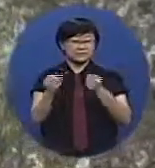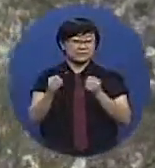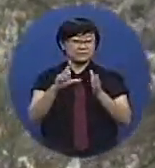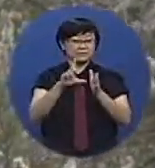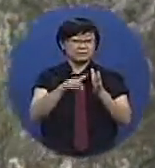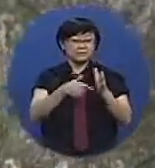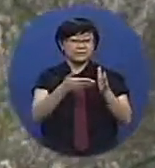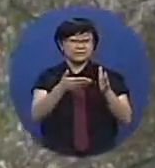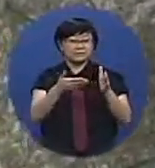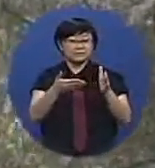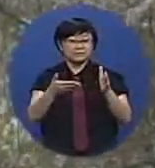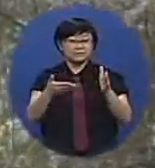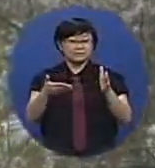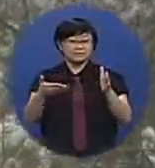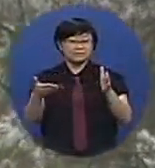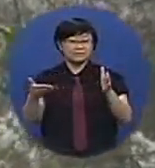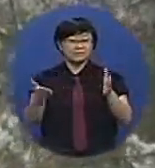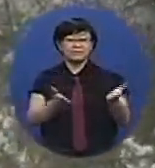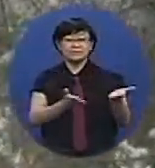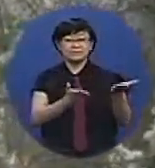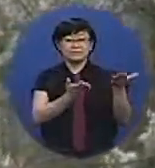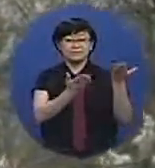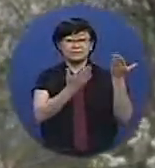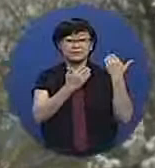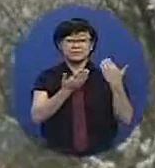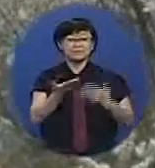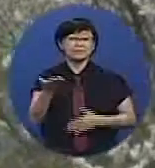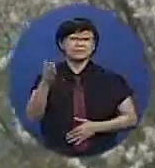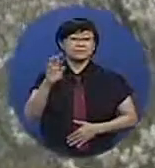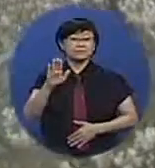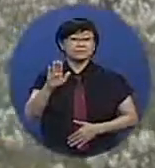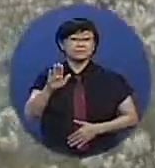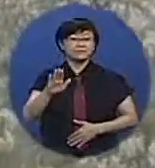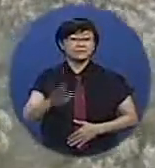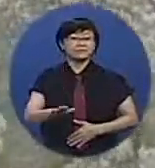수많은 세월이 흘러도